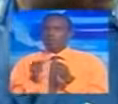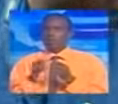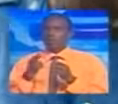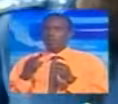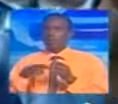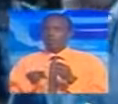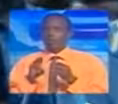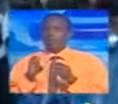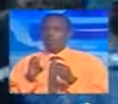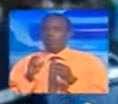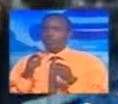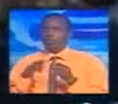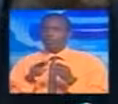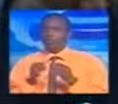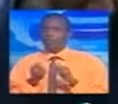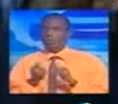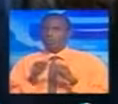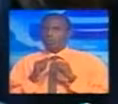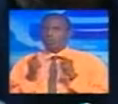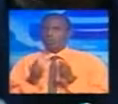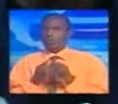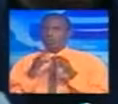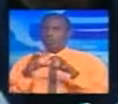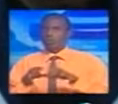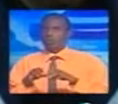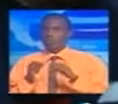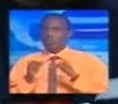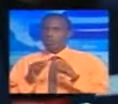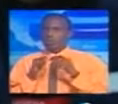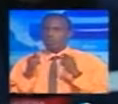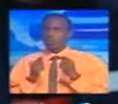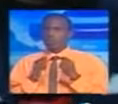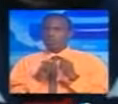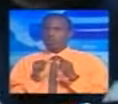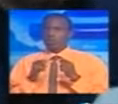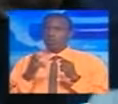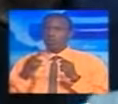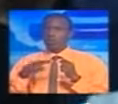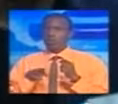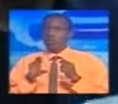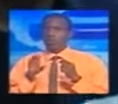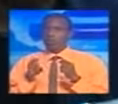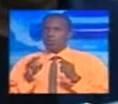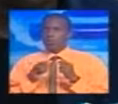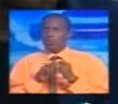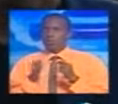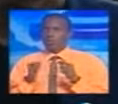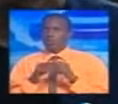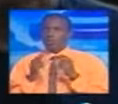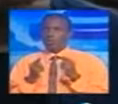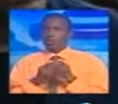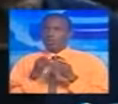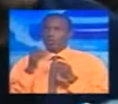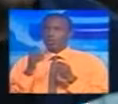de la gendarmerie, pour assurer la sécurité des pompiers. Et cela, évidemment,